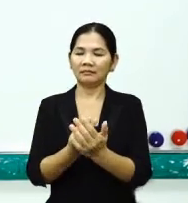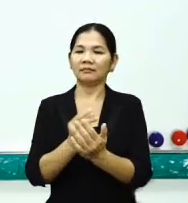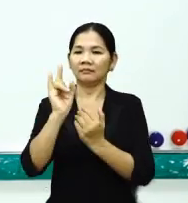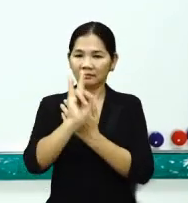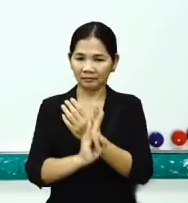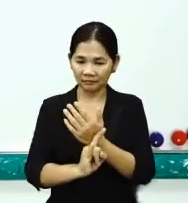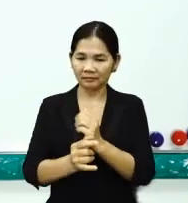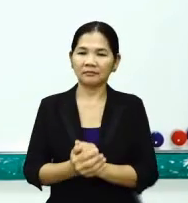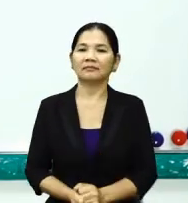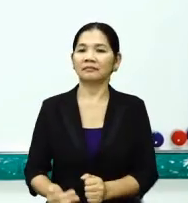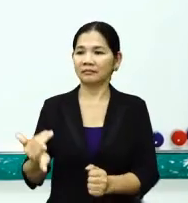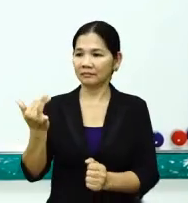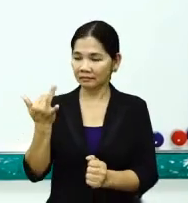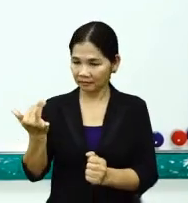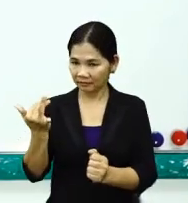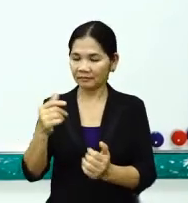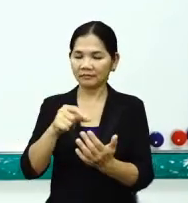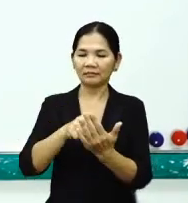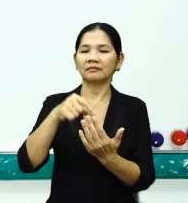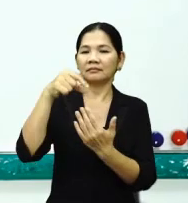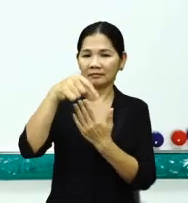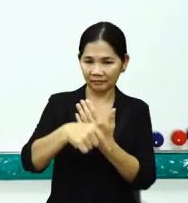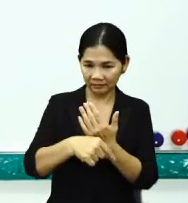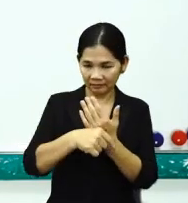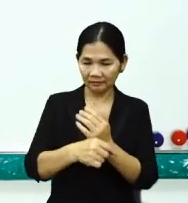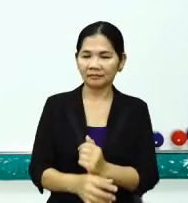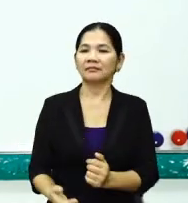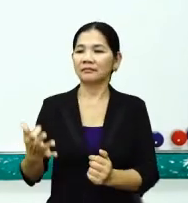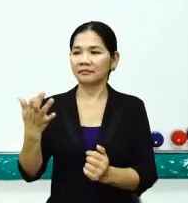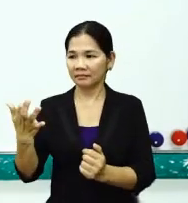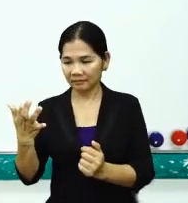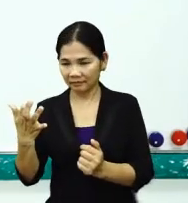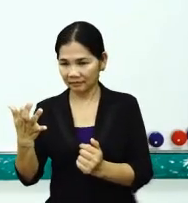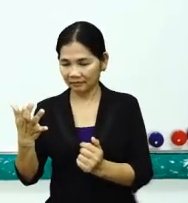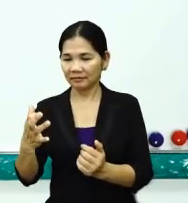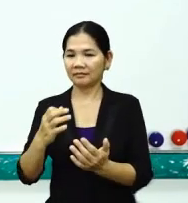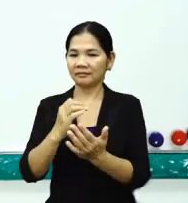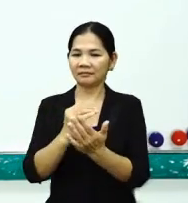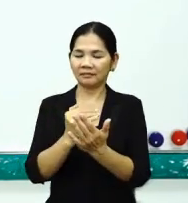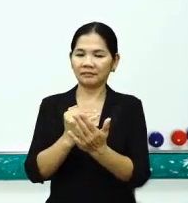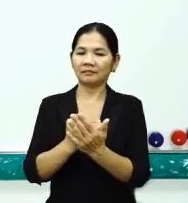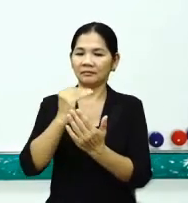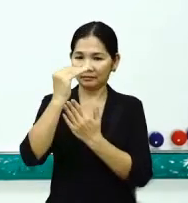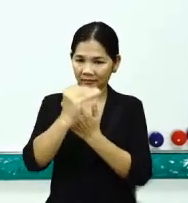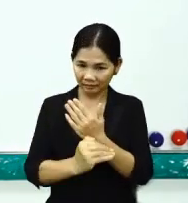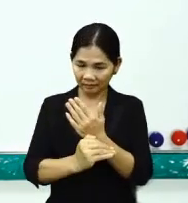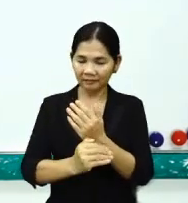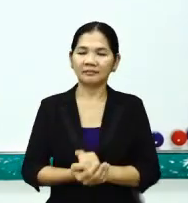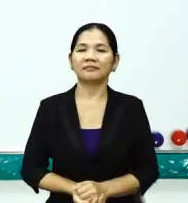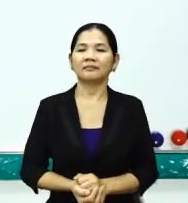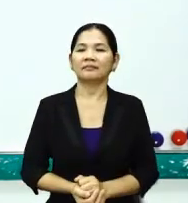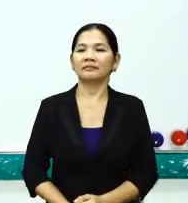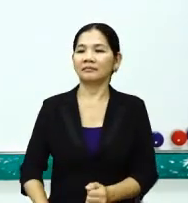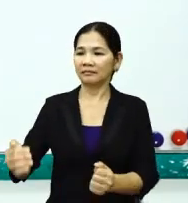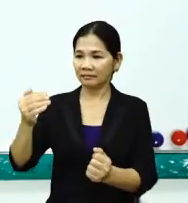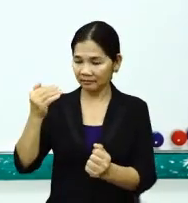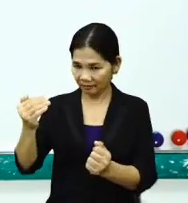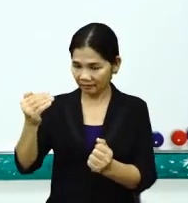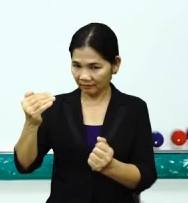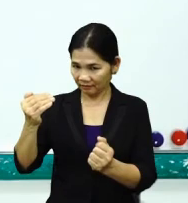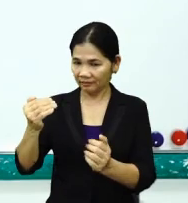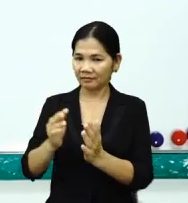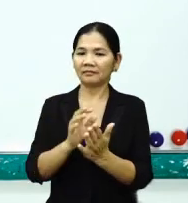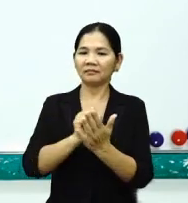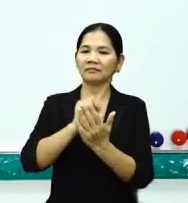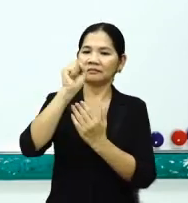thô nà pram pì khai cả cả đà khai xây ha tì pram bay pram